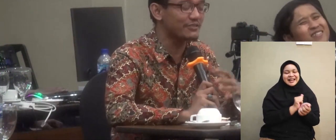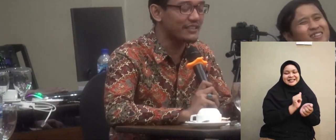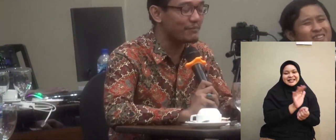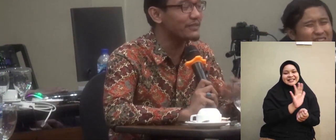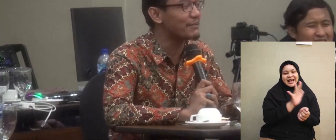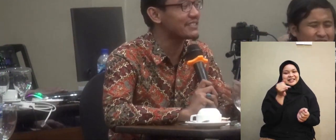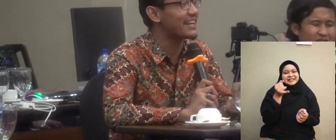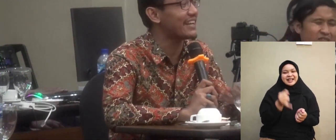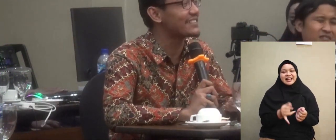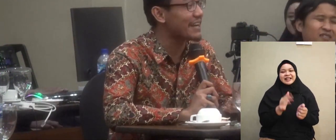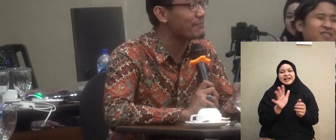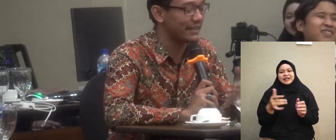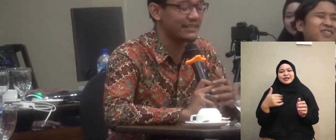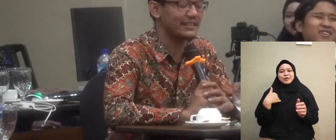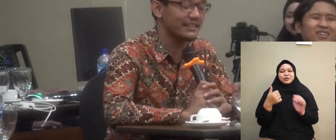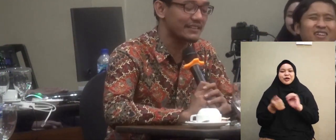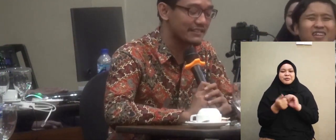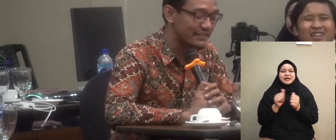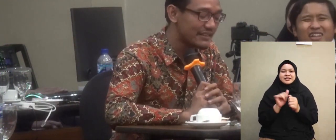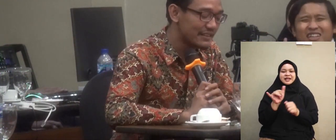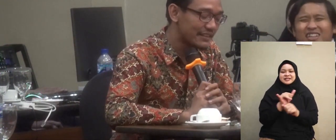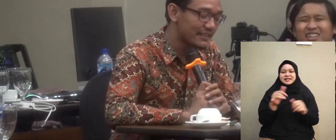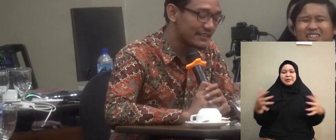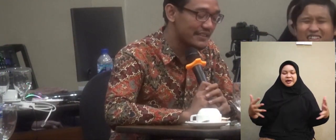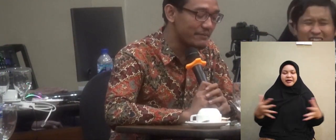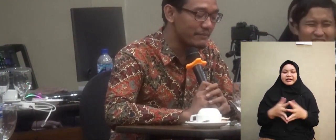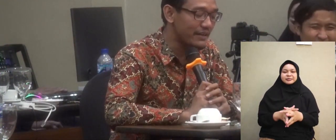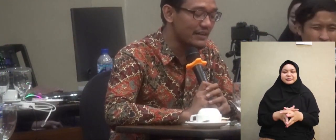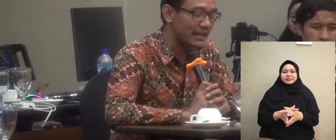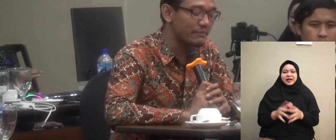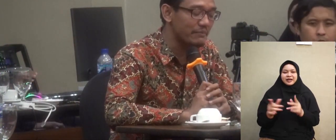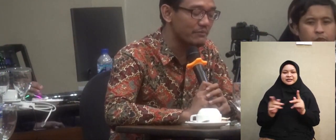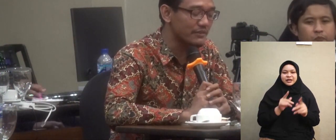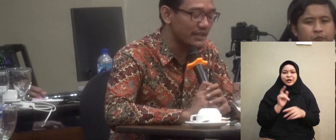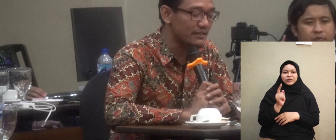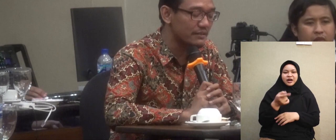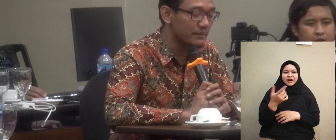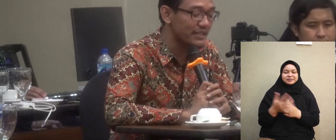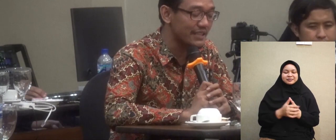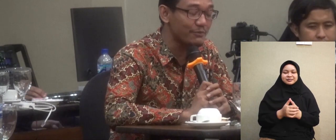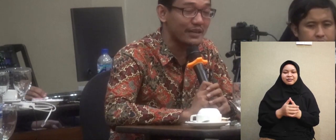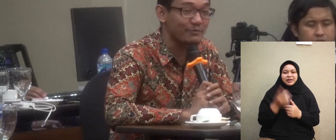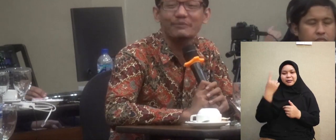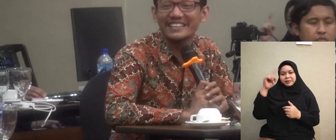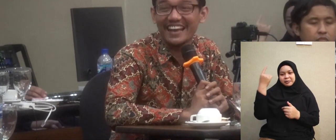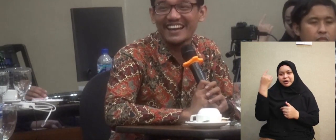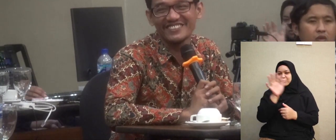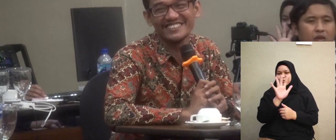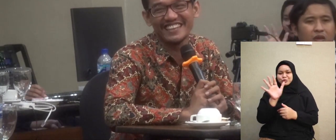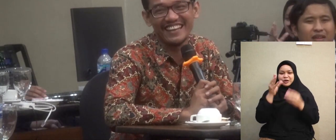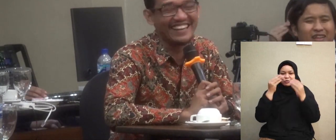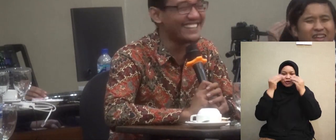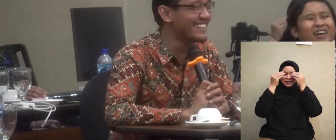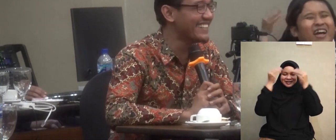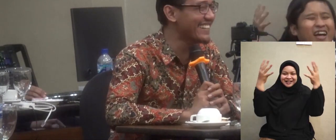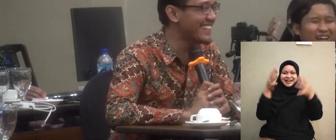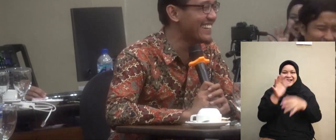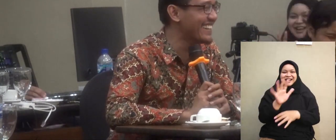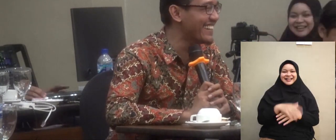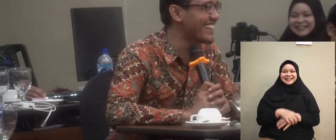Kita juga punya masalah yang sama kira-kira gitu jadi memang karena memang mungkin pemerintah bukan Muhammadiyah maksud saya